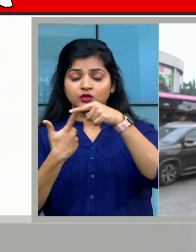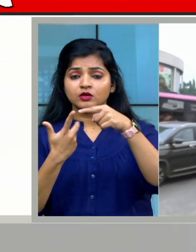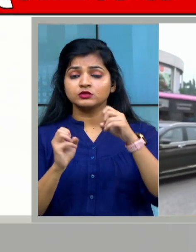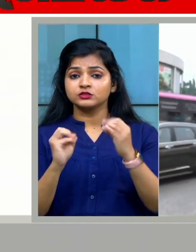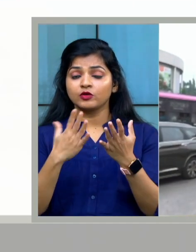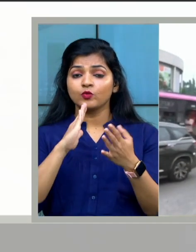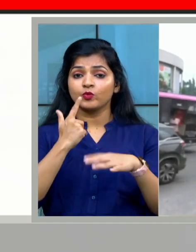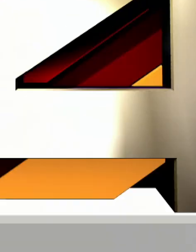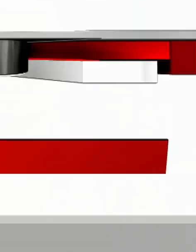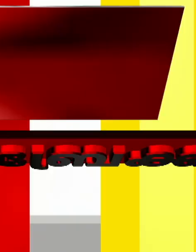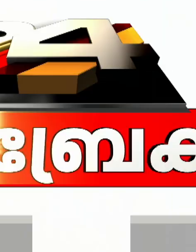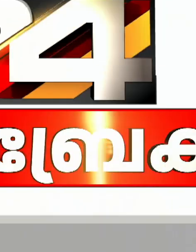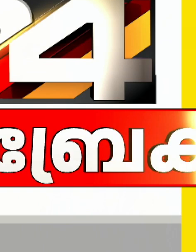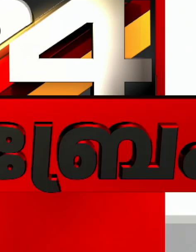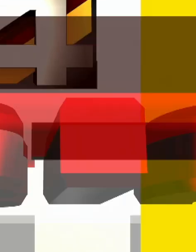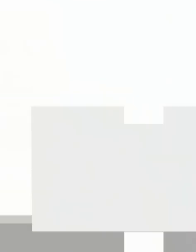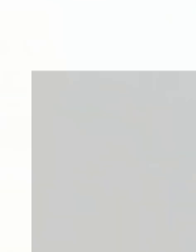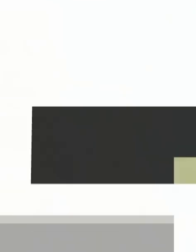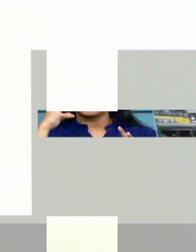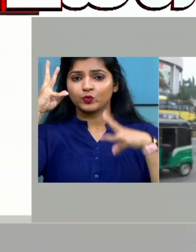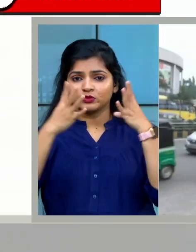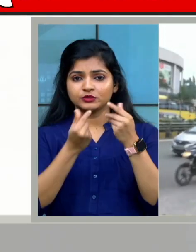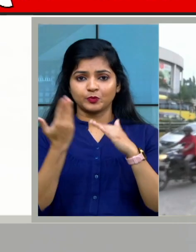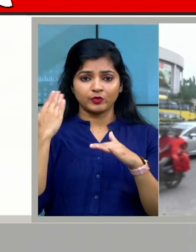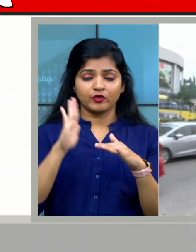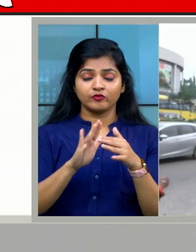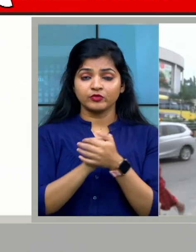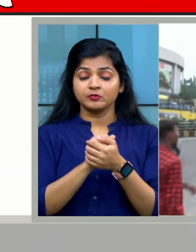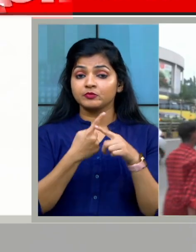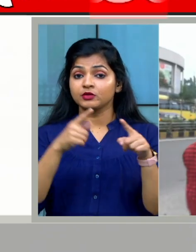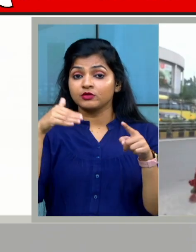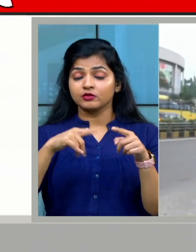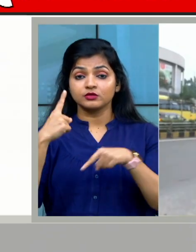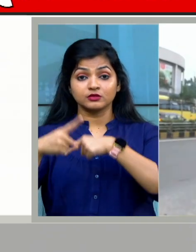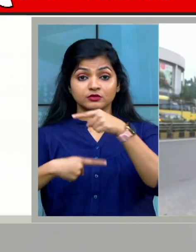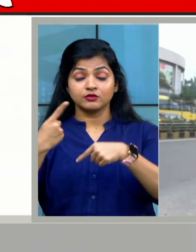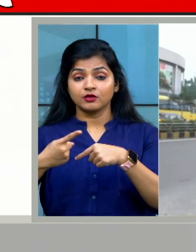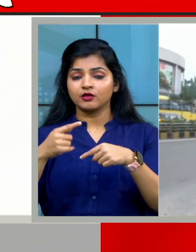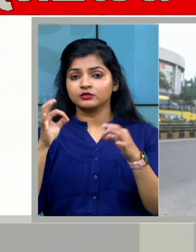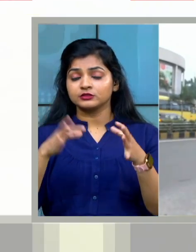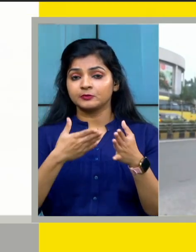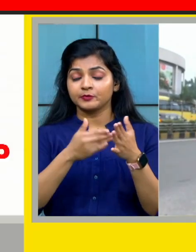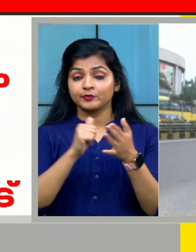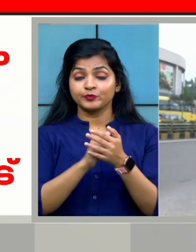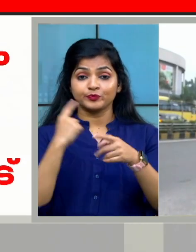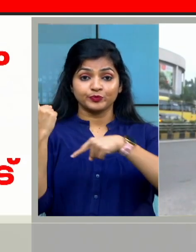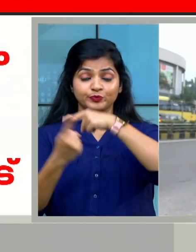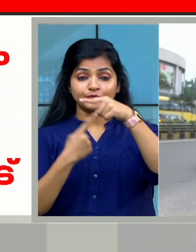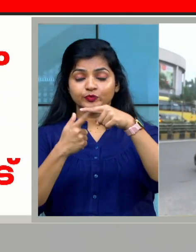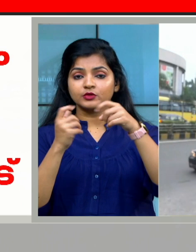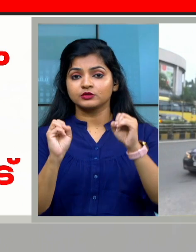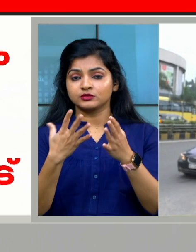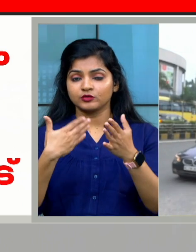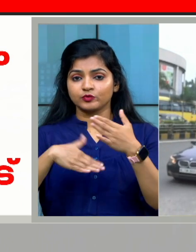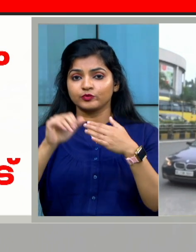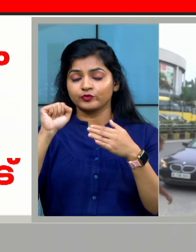എന്ന കാര്യത്തിൽ ചില അവ്യക്തതകളും ആശങ്കകളും ഒക്കെ ഉണ്ടായിരുന്നു. പക്ഷേ എന്തായാലും നാളെയോടുകൂടി ഈ അതിതീവ്ര ന്യൂനമർദ്ദം ചുഴലിക്കാറ്റായി മാറും